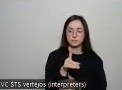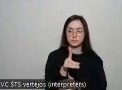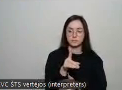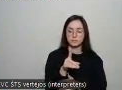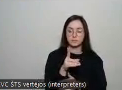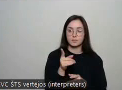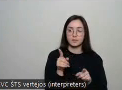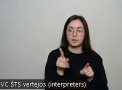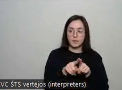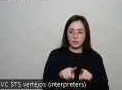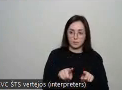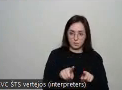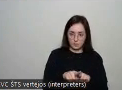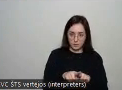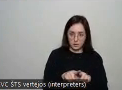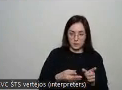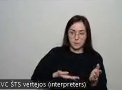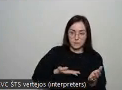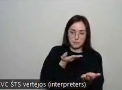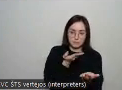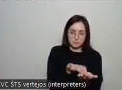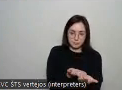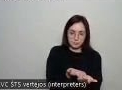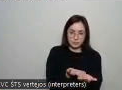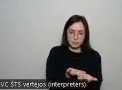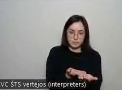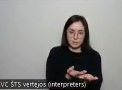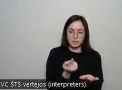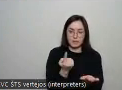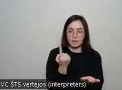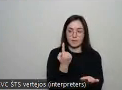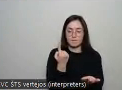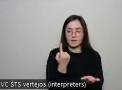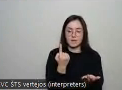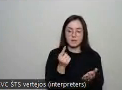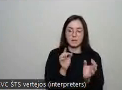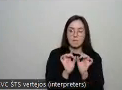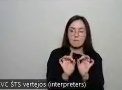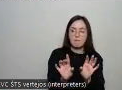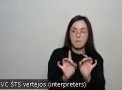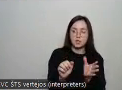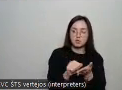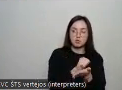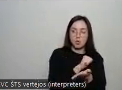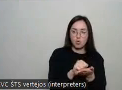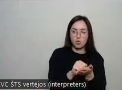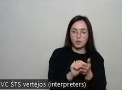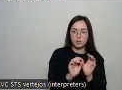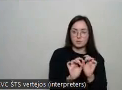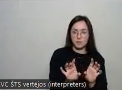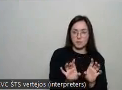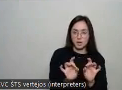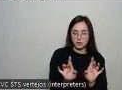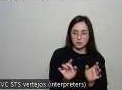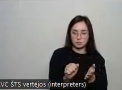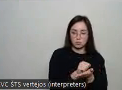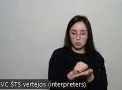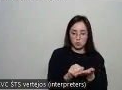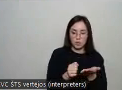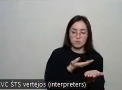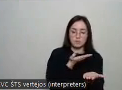taip pat bus pateiktas vienas toks instrukcinis dokumentas, kaip jie vadina, briefing paper. Ir